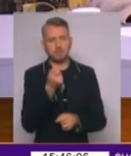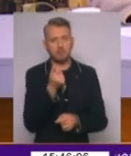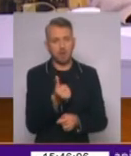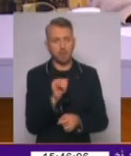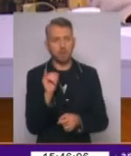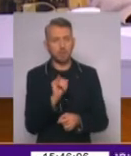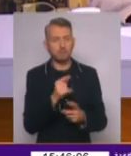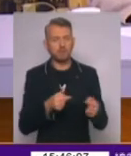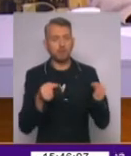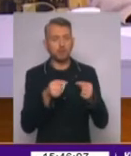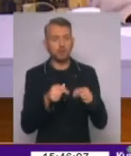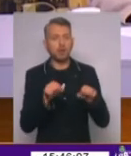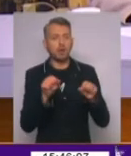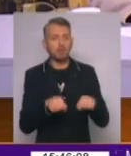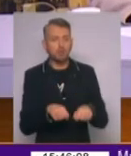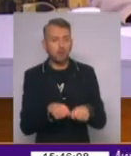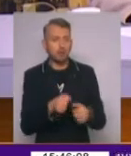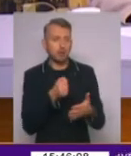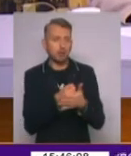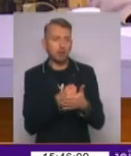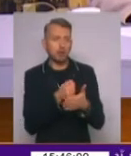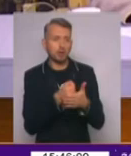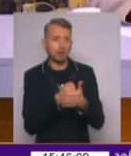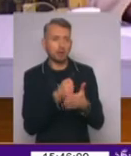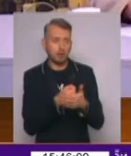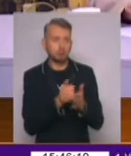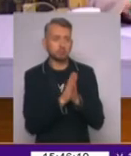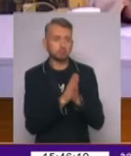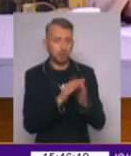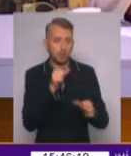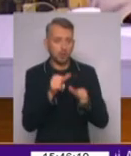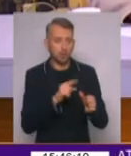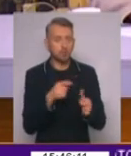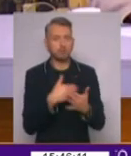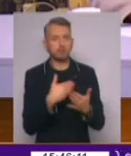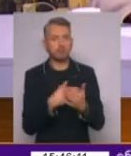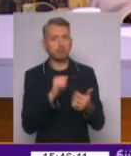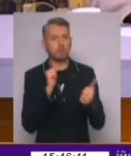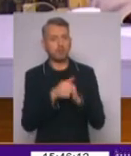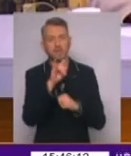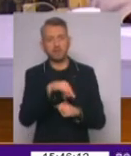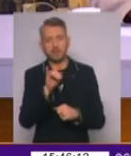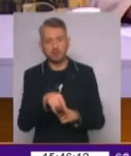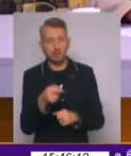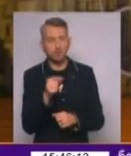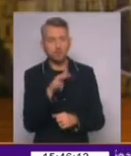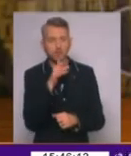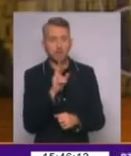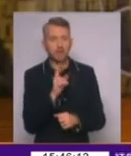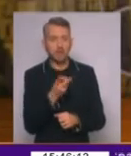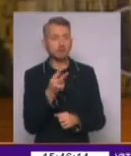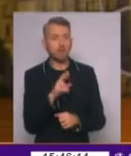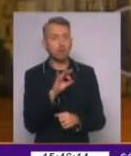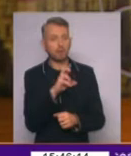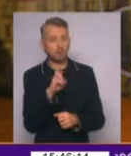і, відповідно, можна оббивати пороги роками для того, щоб, наприклад, поміняли вікна. В той час, як для ОСББ